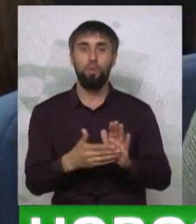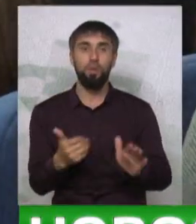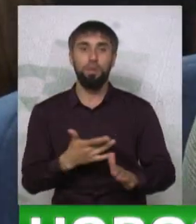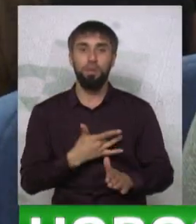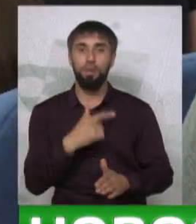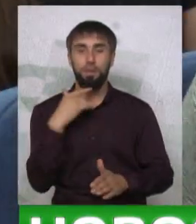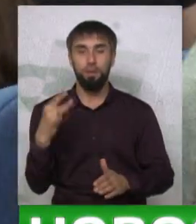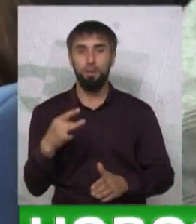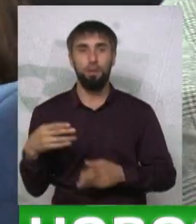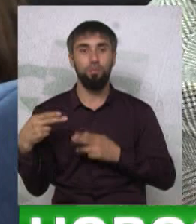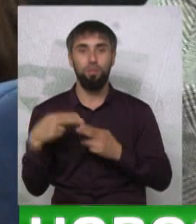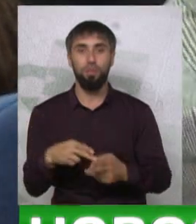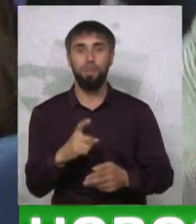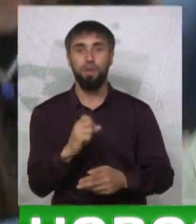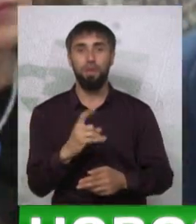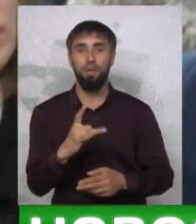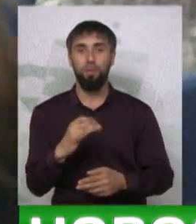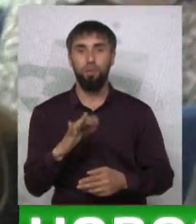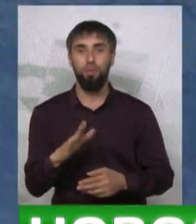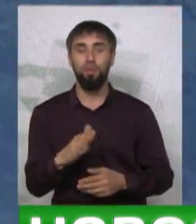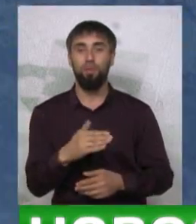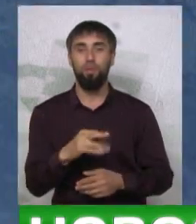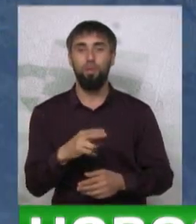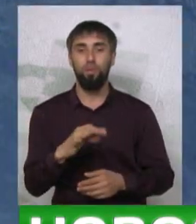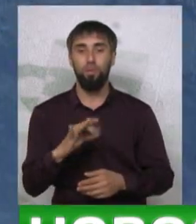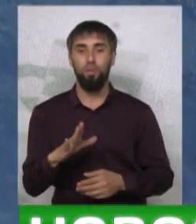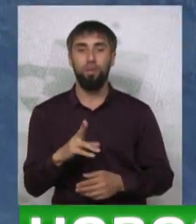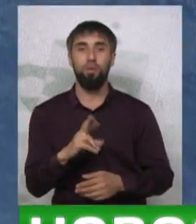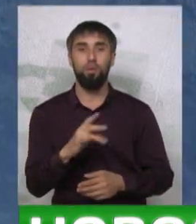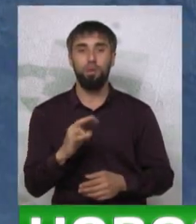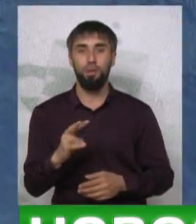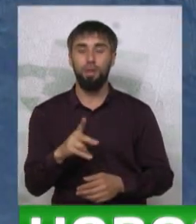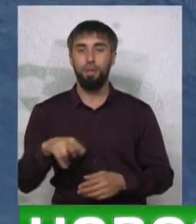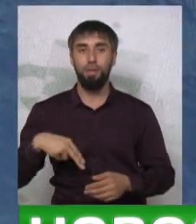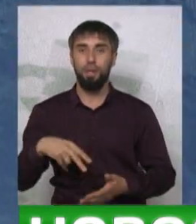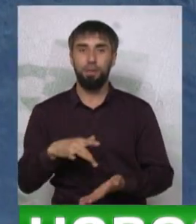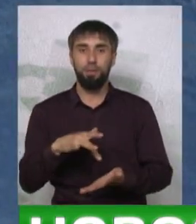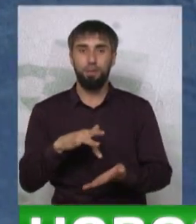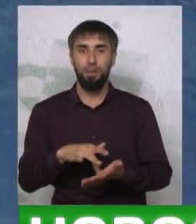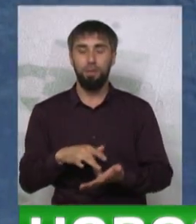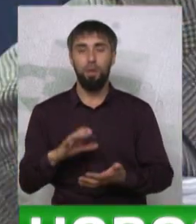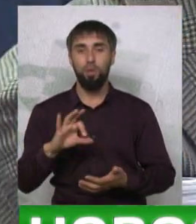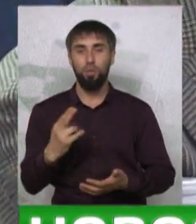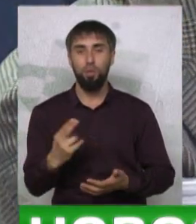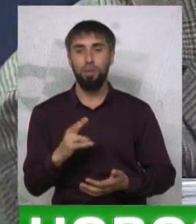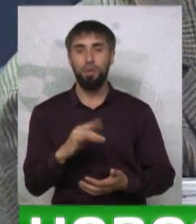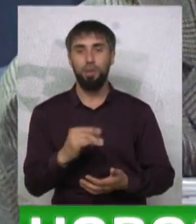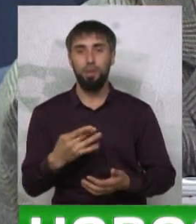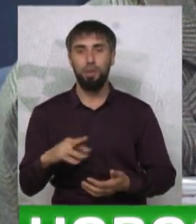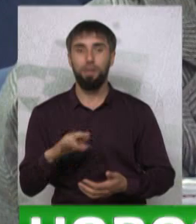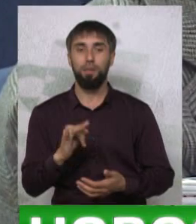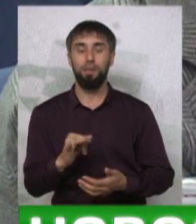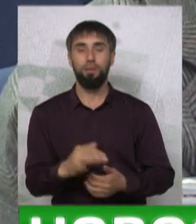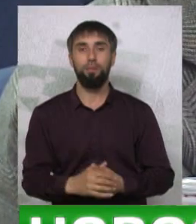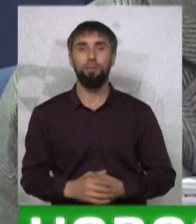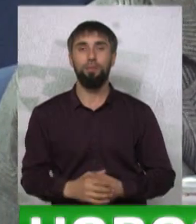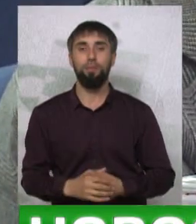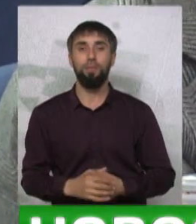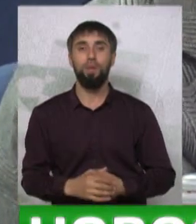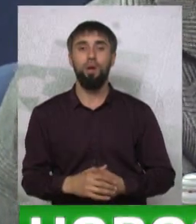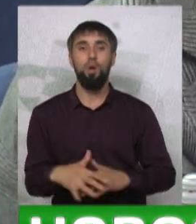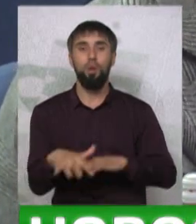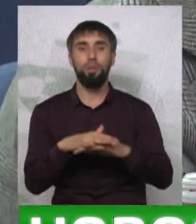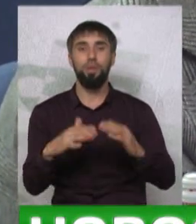сердца в регион прибыл хореограф Константин Федоров, директор Центра социальной интеграции Федор Мальков и советник аппарата Общественной